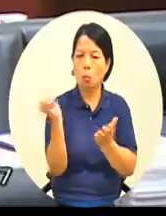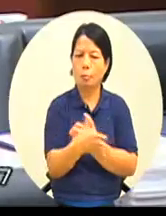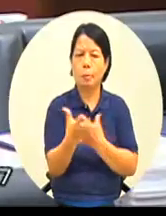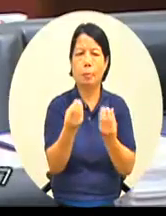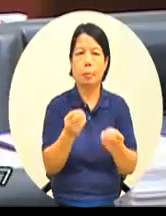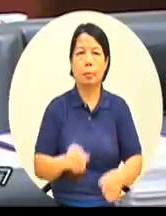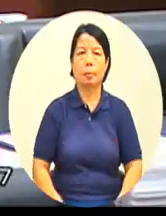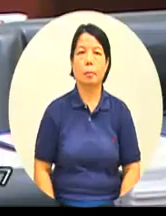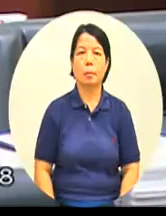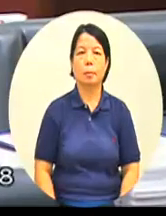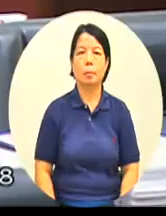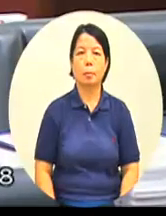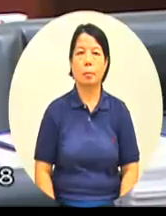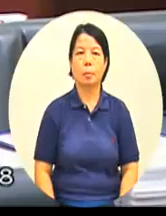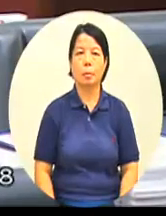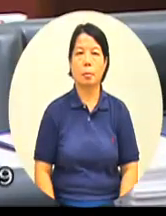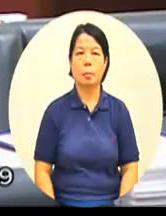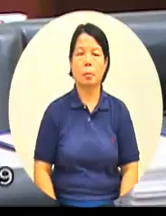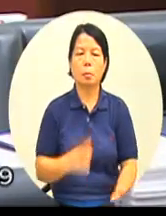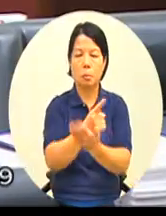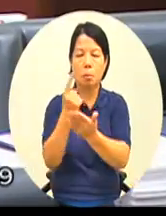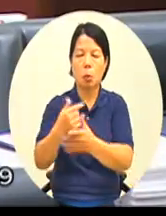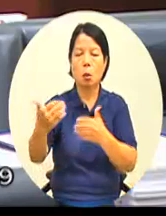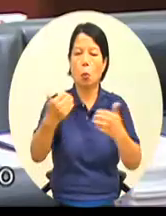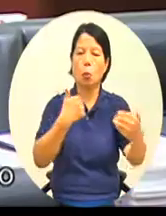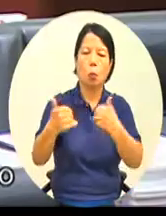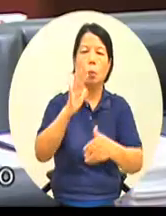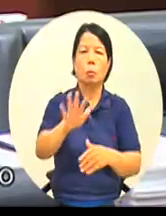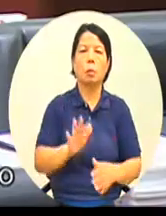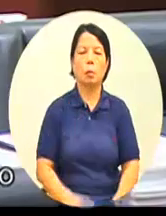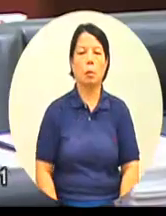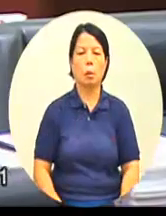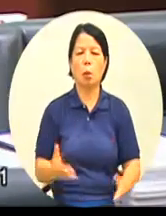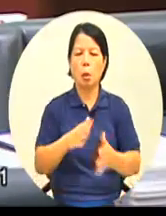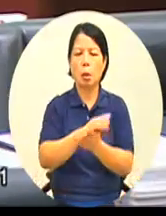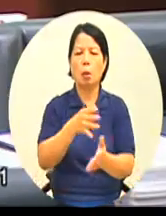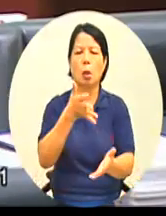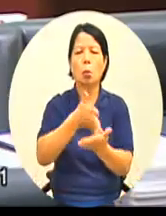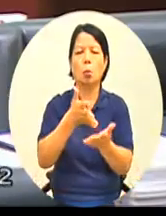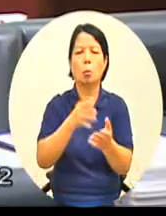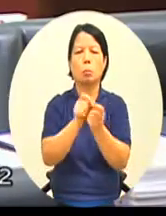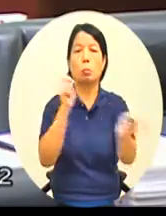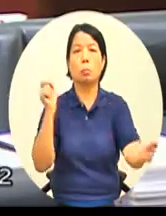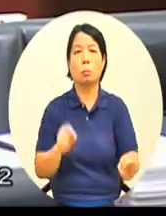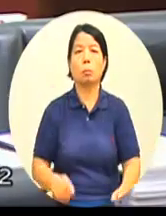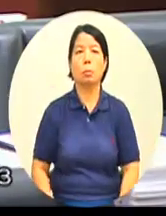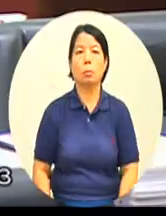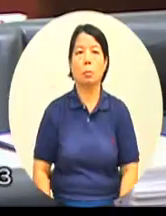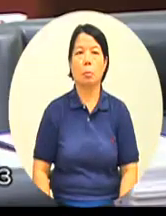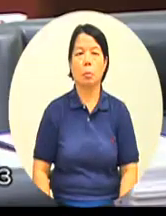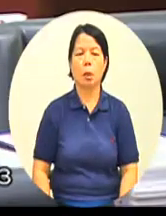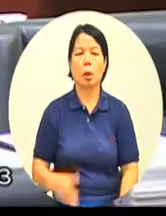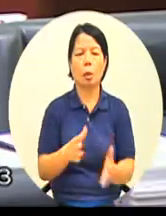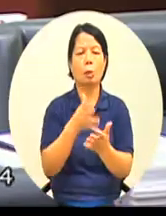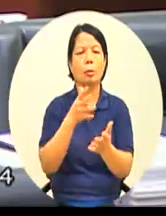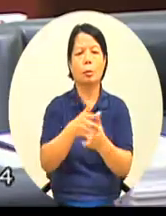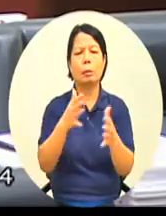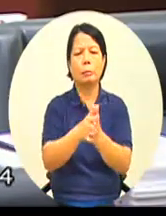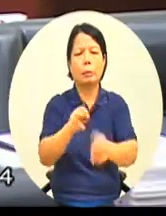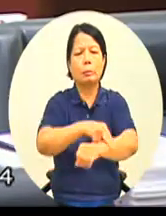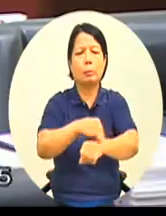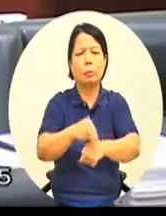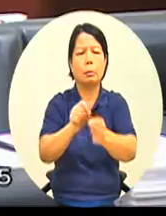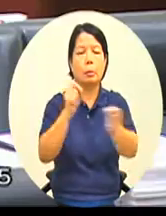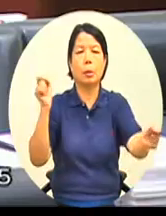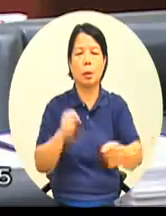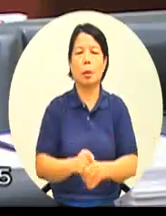期盼的一个地方，每个人都在问我们到底怎么回事，讲那么久了，这么指纹楼梯响不见人下来，到底发